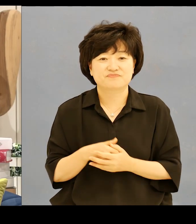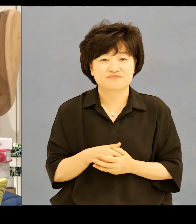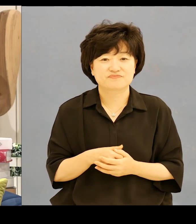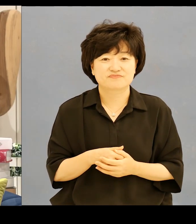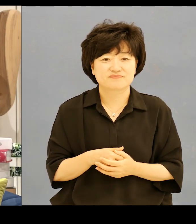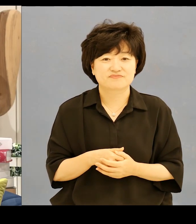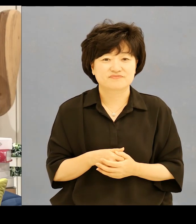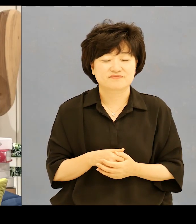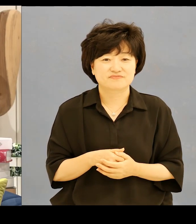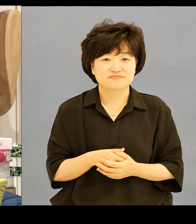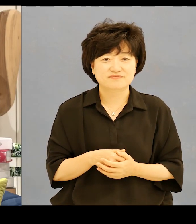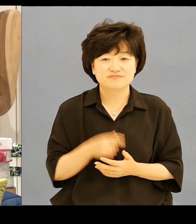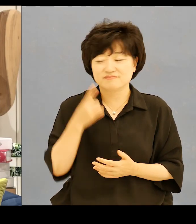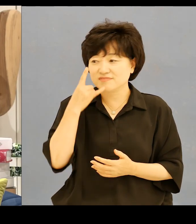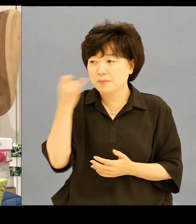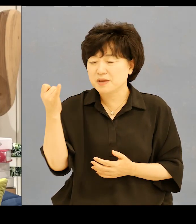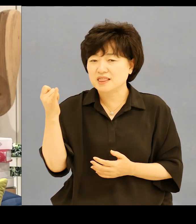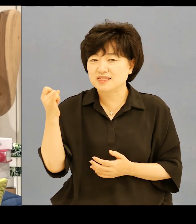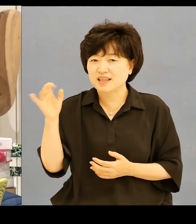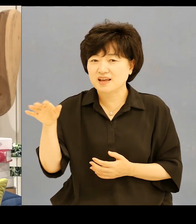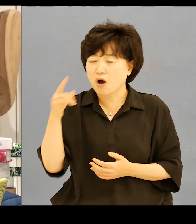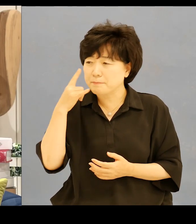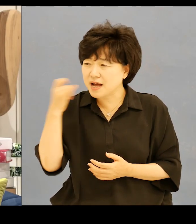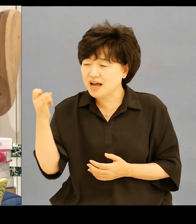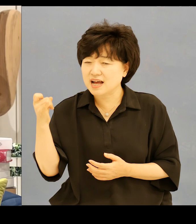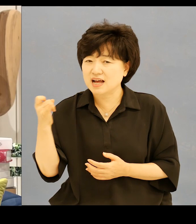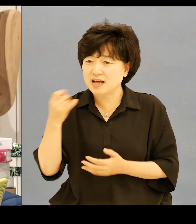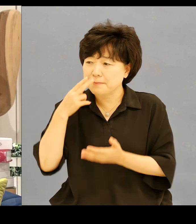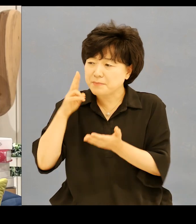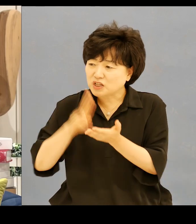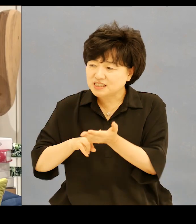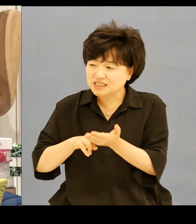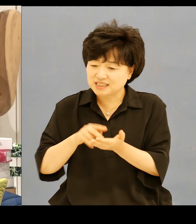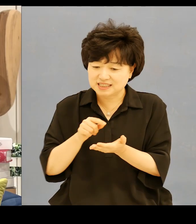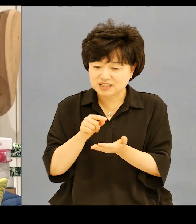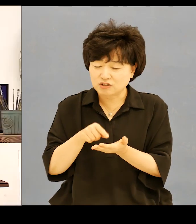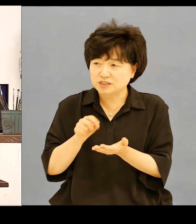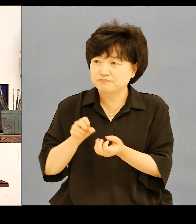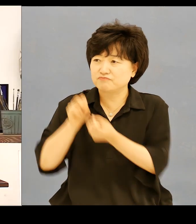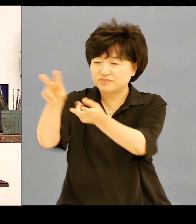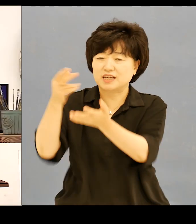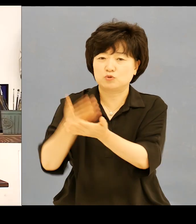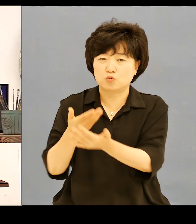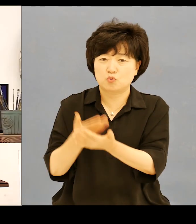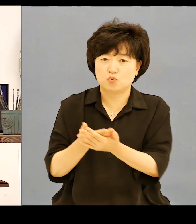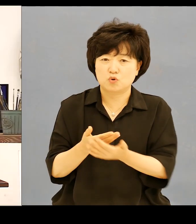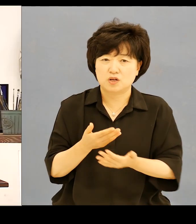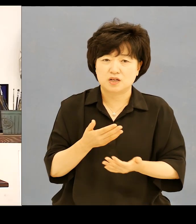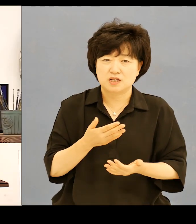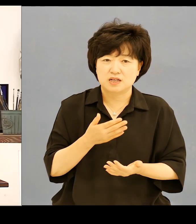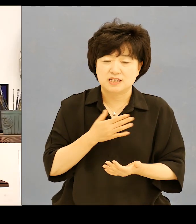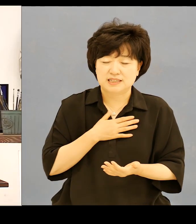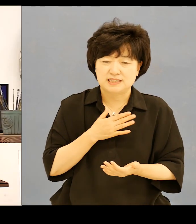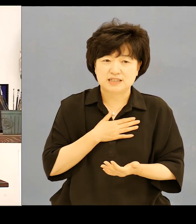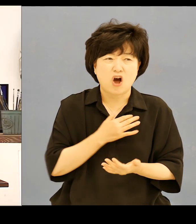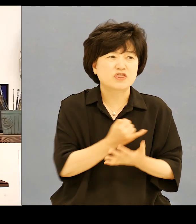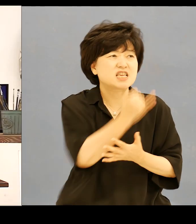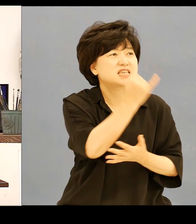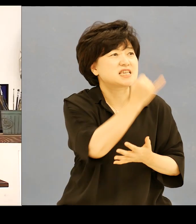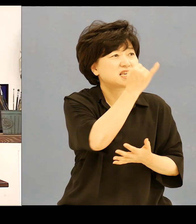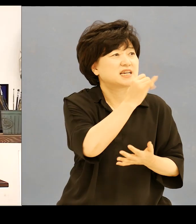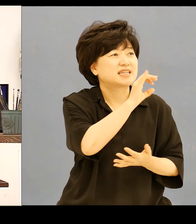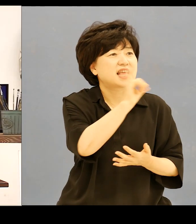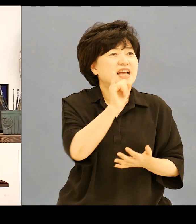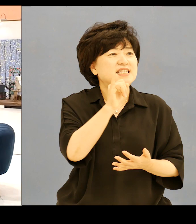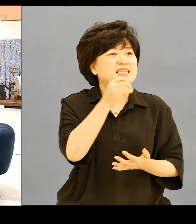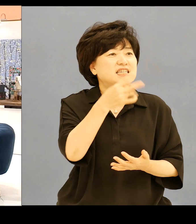때 병실에서 엄마한테 이거 우편으로 보내달라고 언니한테 이거 이력서 뽑아달라고 한 30개를